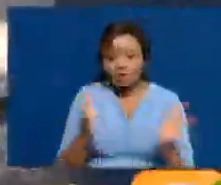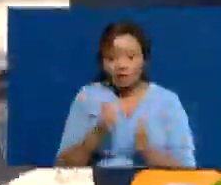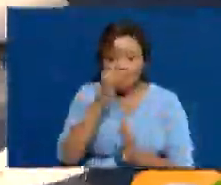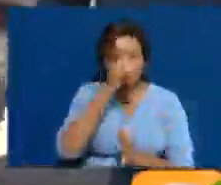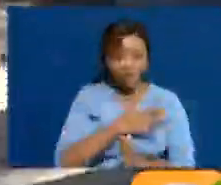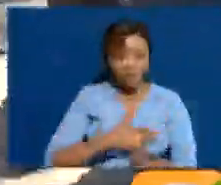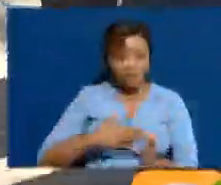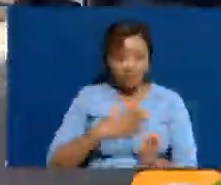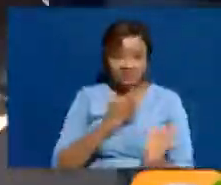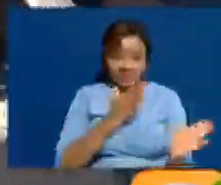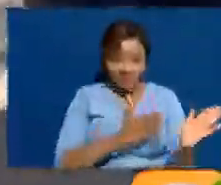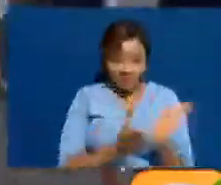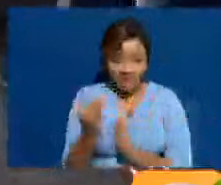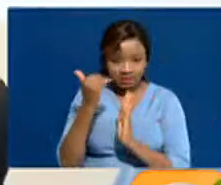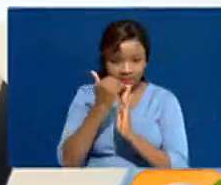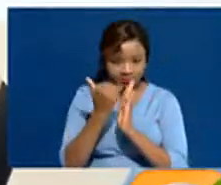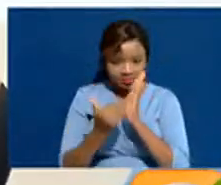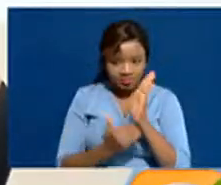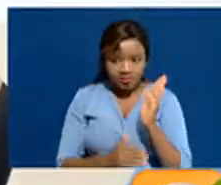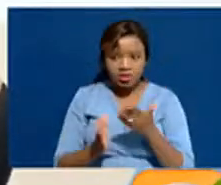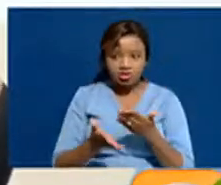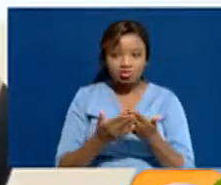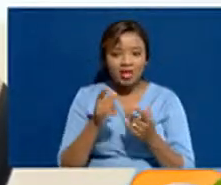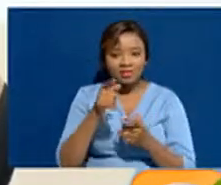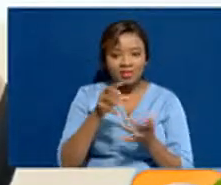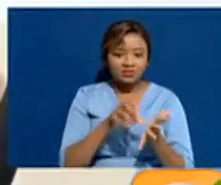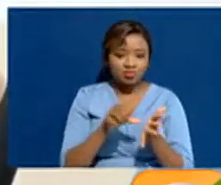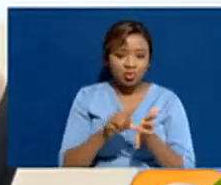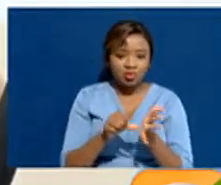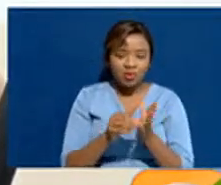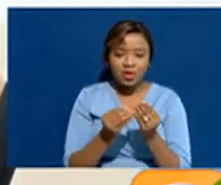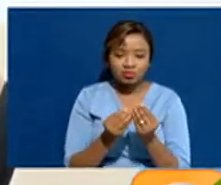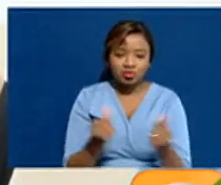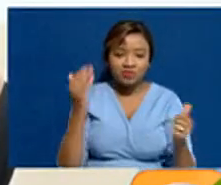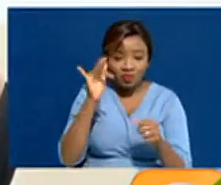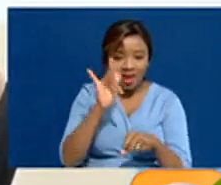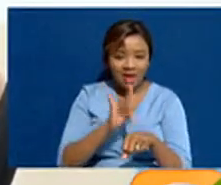juhudi kukabiliana na hali hii ambayo inaathiri